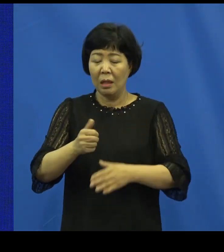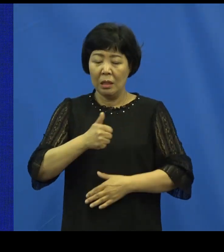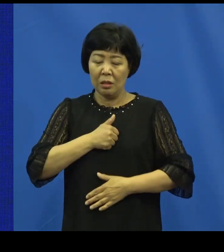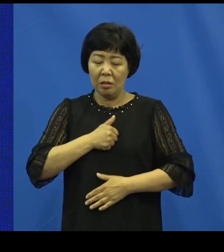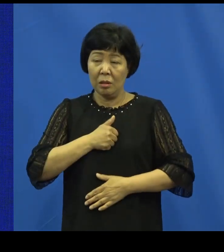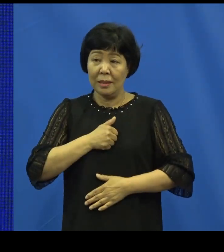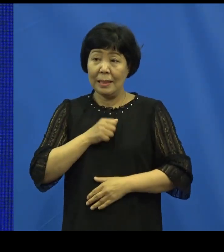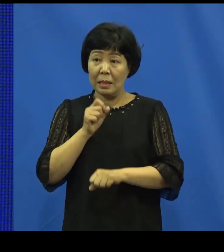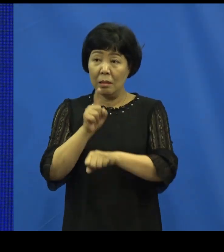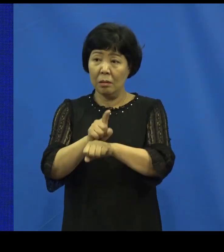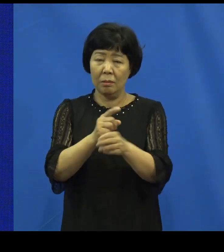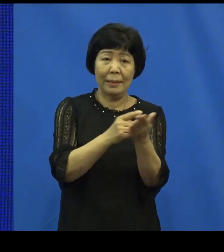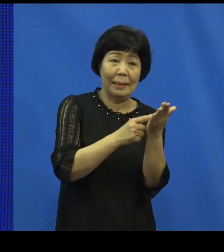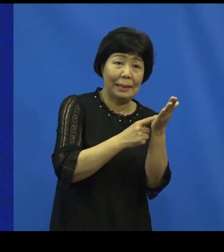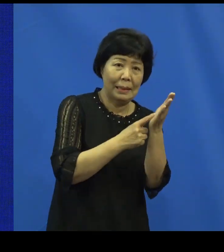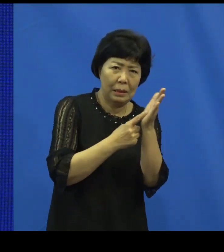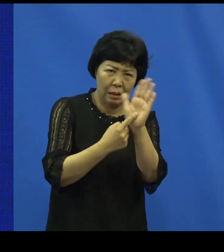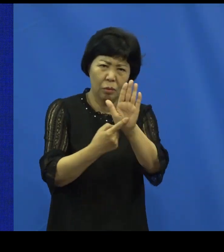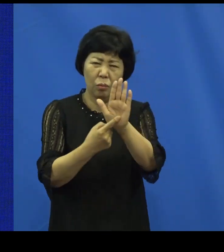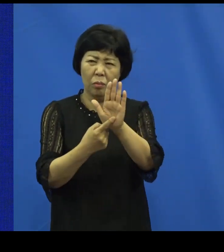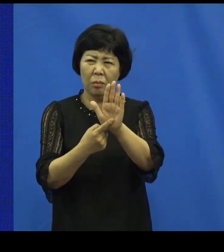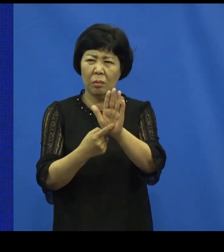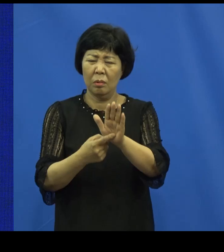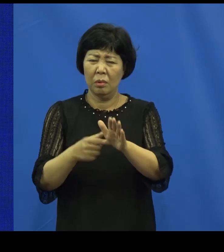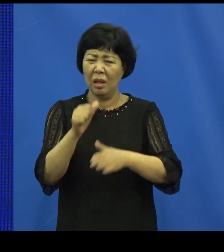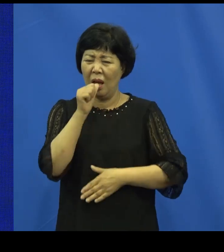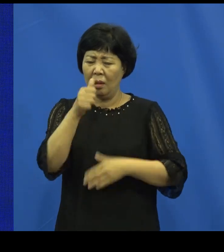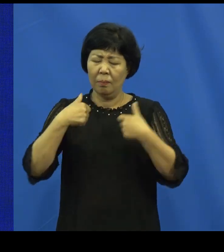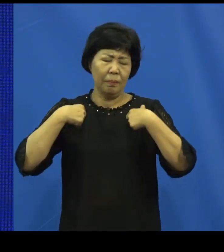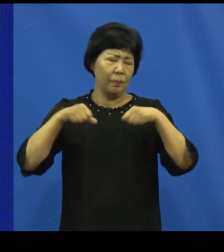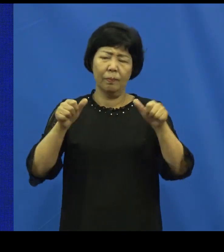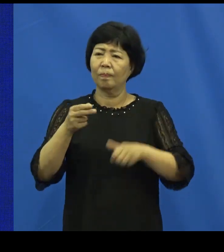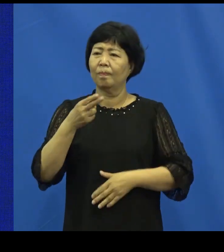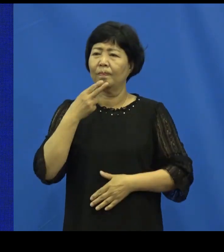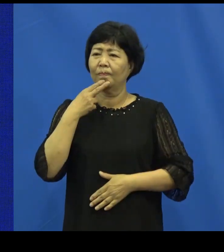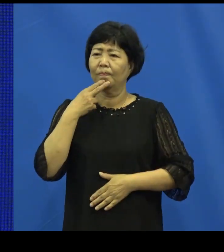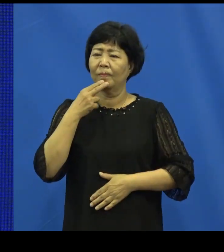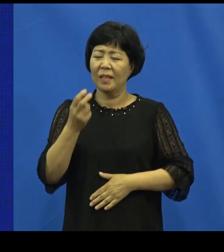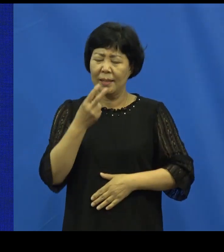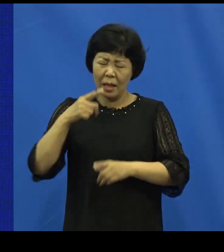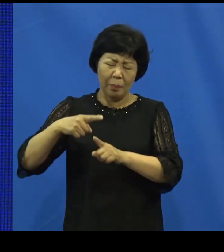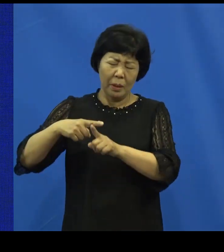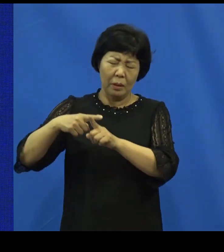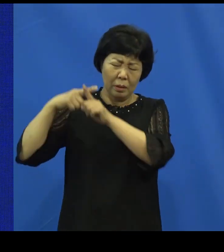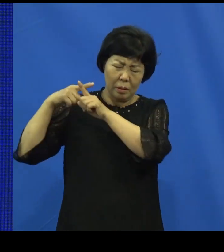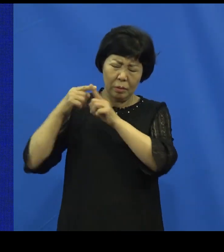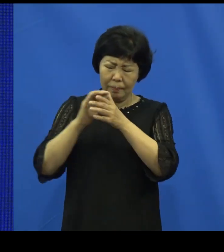그 정체성을 드러내는 것을 포기하지 않고 생명을 거는 거예요.